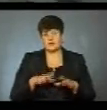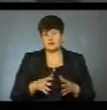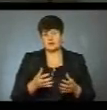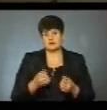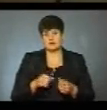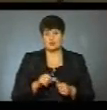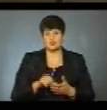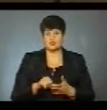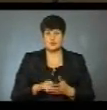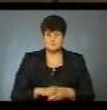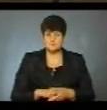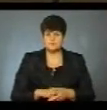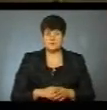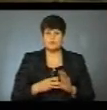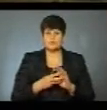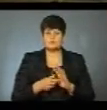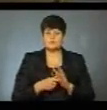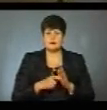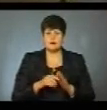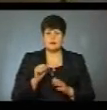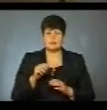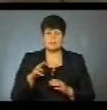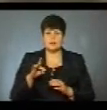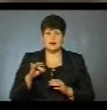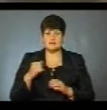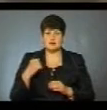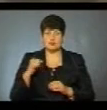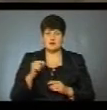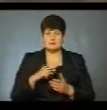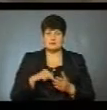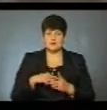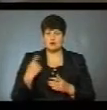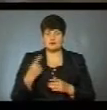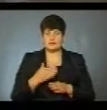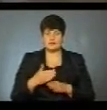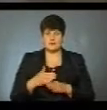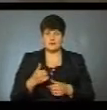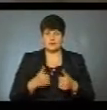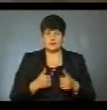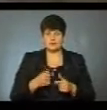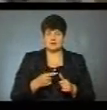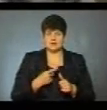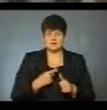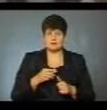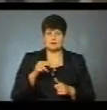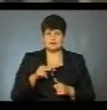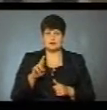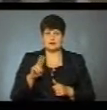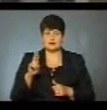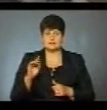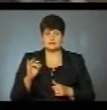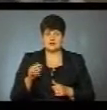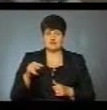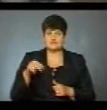взяти участь. Восьмикласниця Анна Мерецька – переможниця міських та обласних етапів конкурсу імені Петра Яцика. А